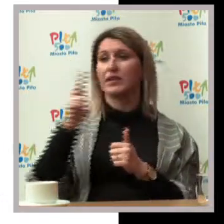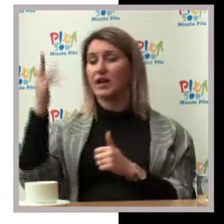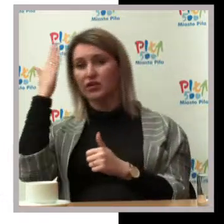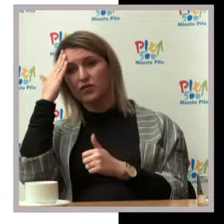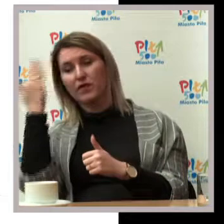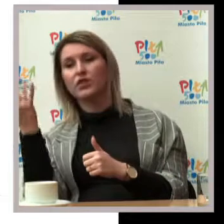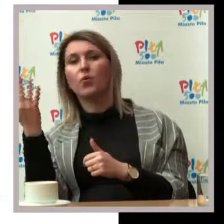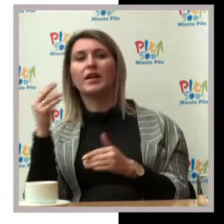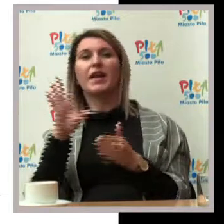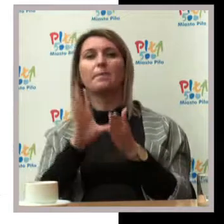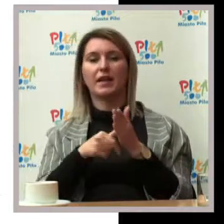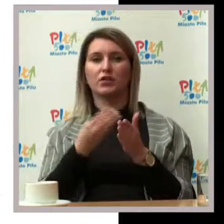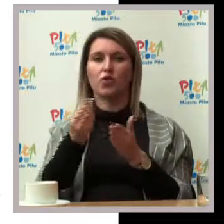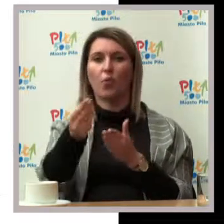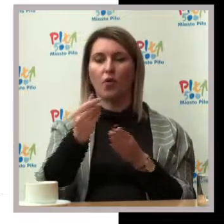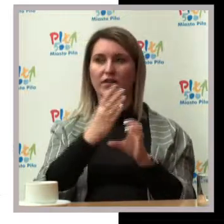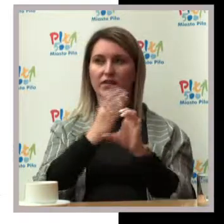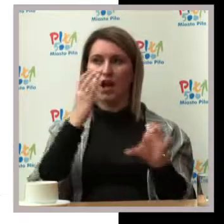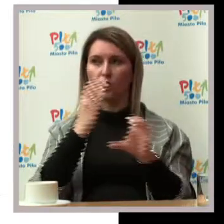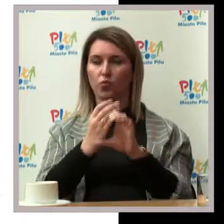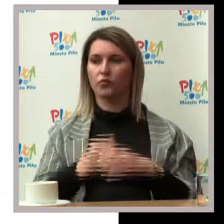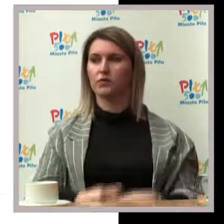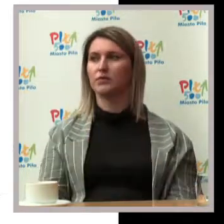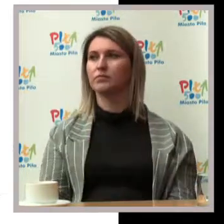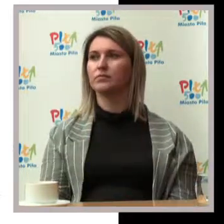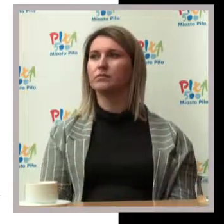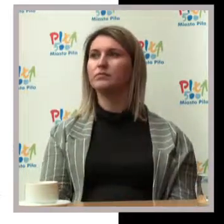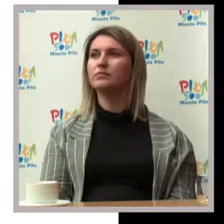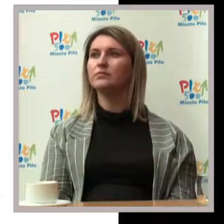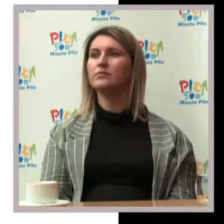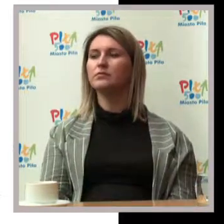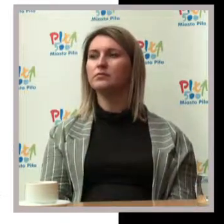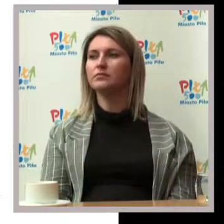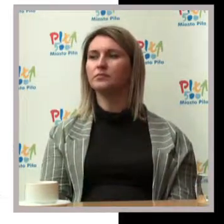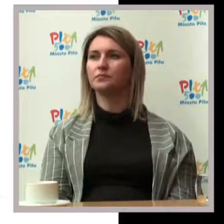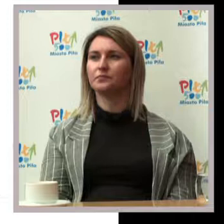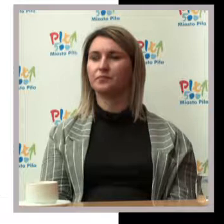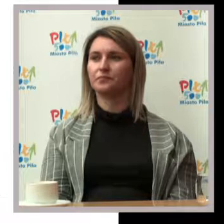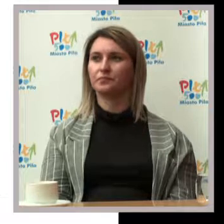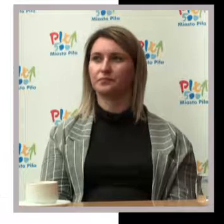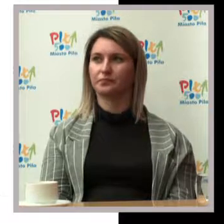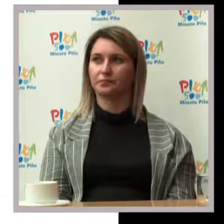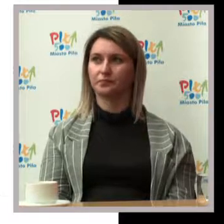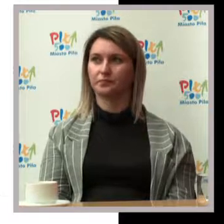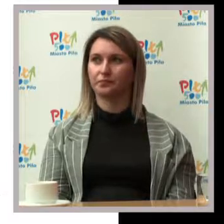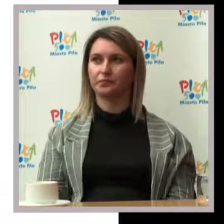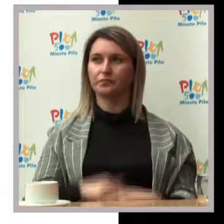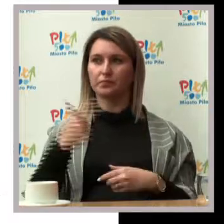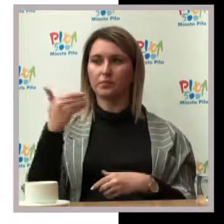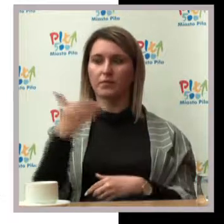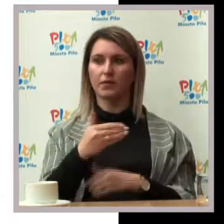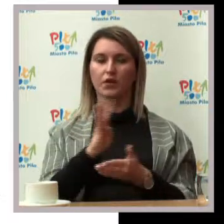przeznacza pieniędzy w ramach rekompensaty działalności tej spółki. I począwszy od roku 2014